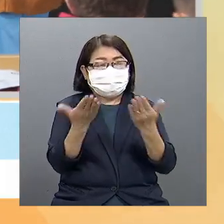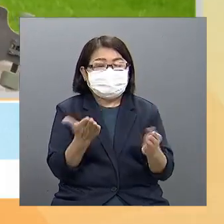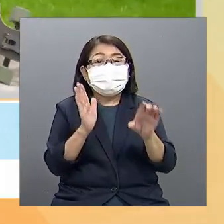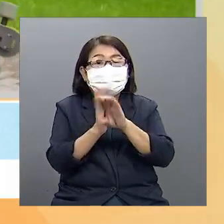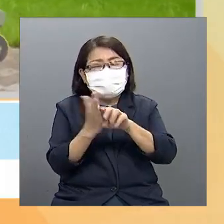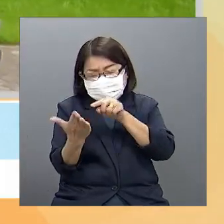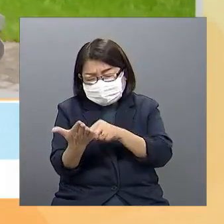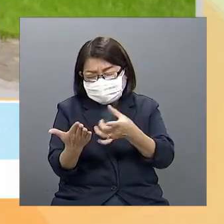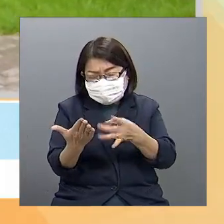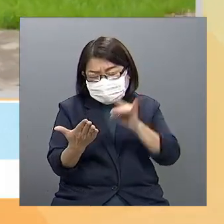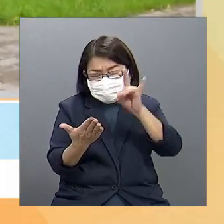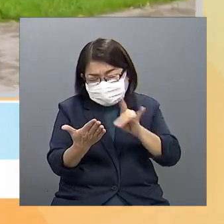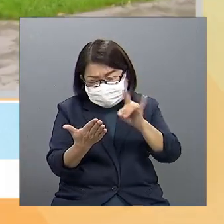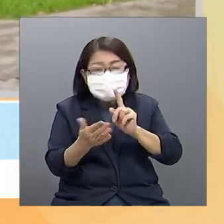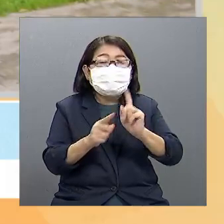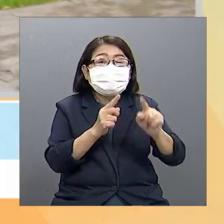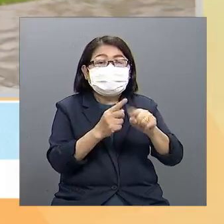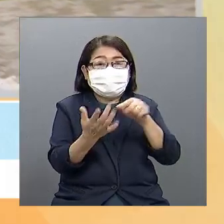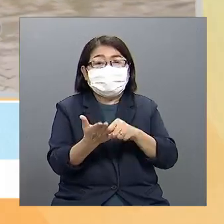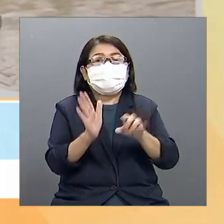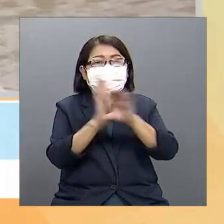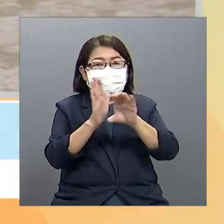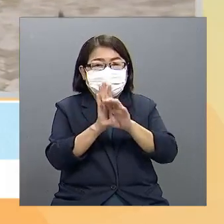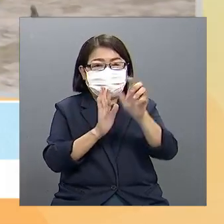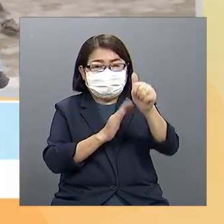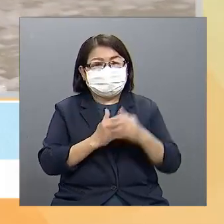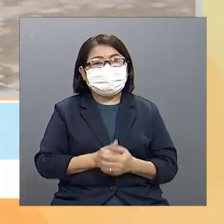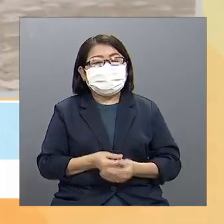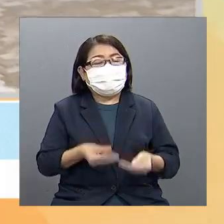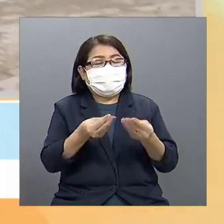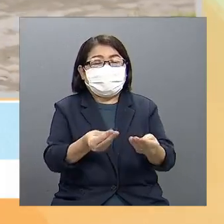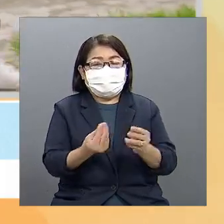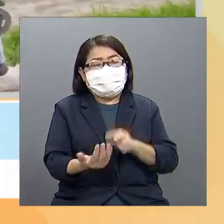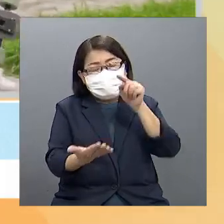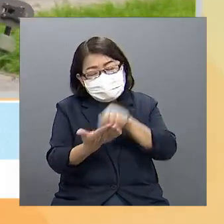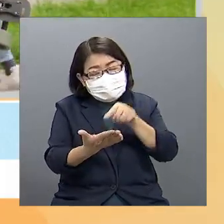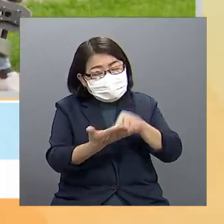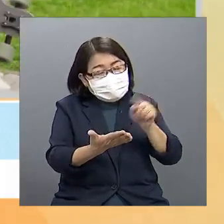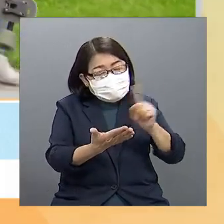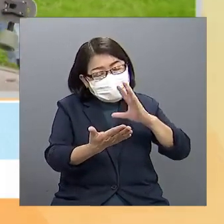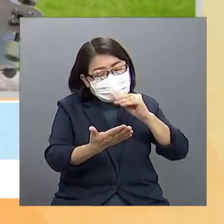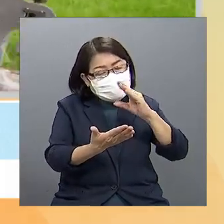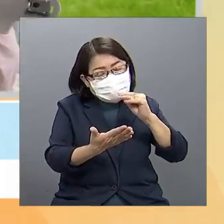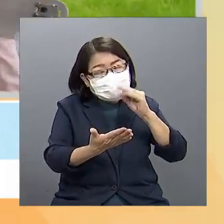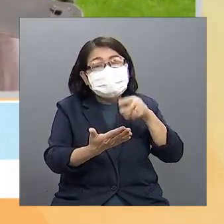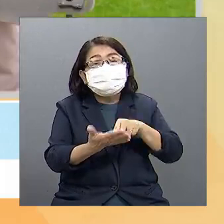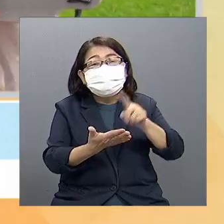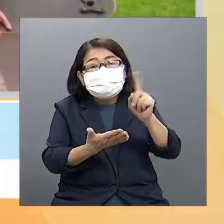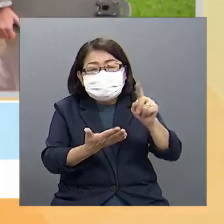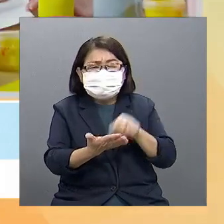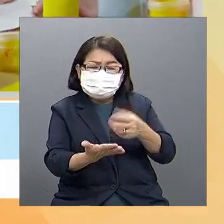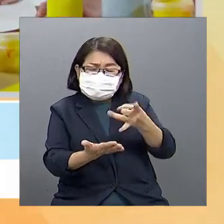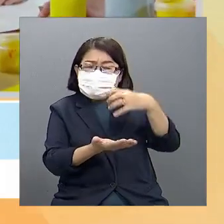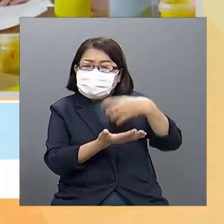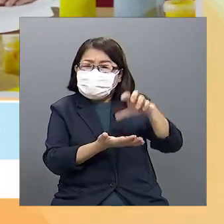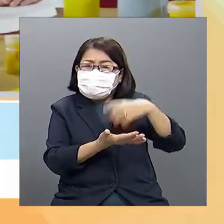คะเราสามารถใช้หนังสือภาพสำหรับเด็กที่จะอ่านไปด้วยกันเล่าเรื่องเขาก็จะมีจินตนาการ